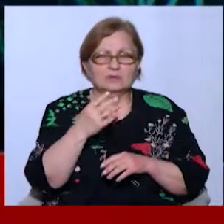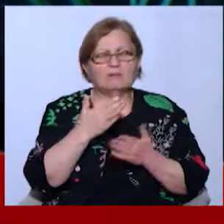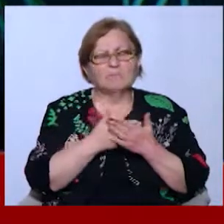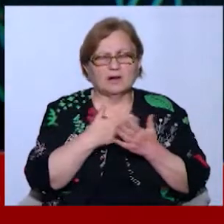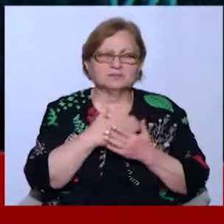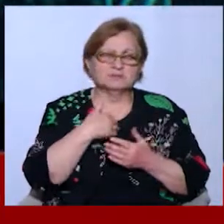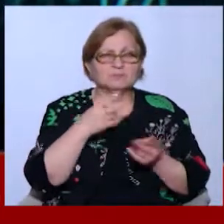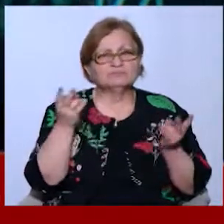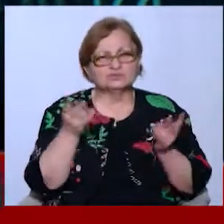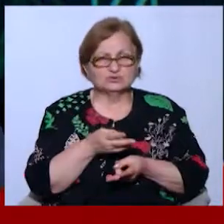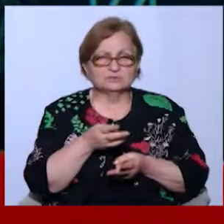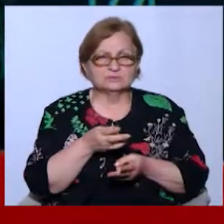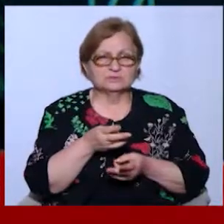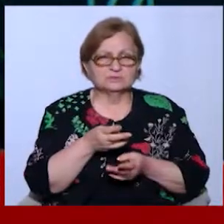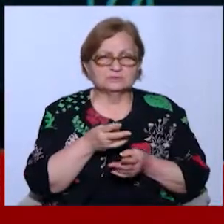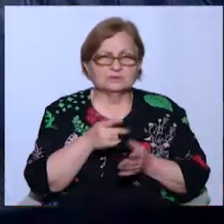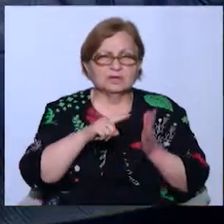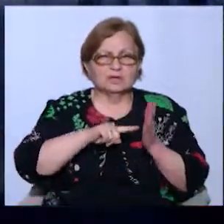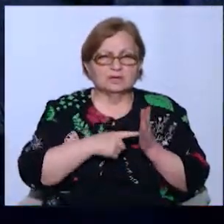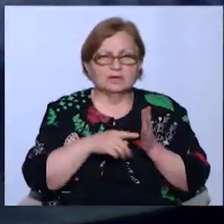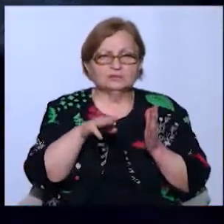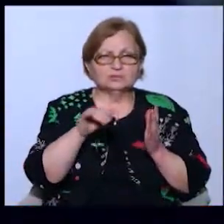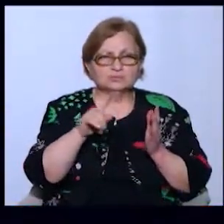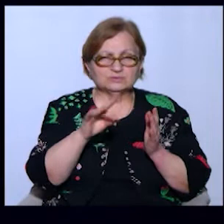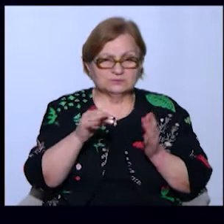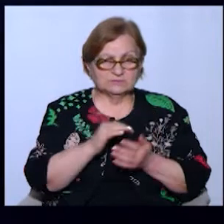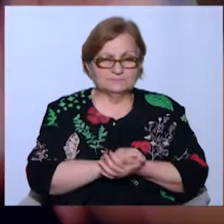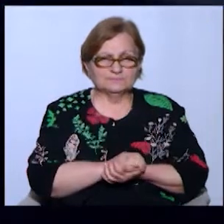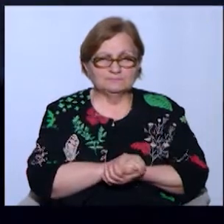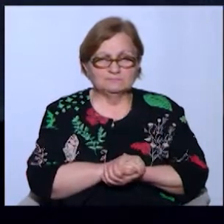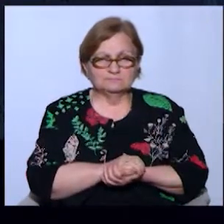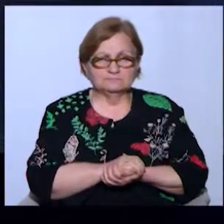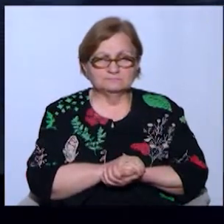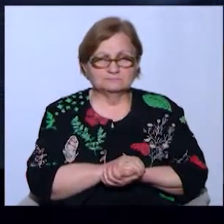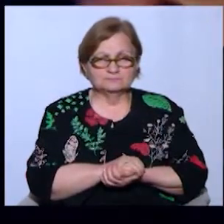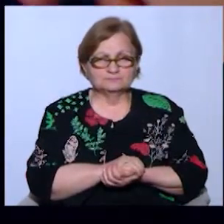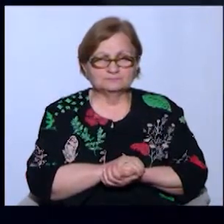გვინდა ტუზი რომ მოგვივიდეს რაღაც თამაშისთვის.